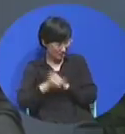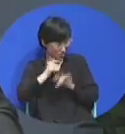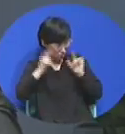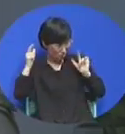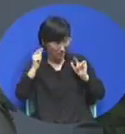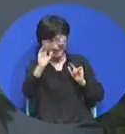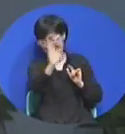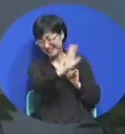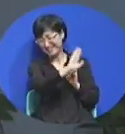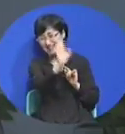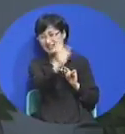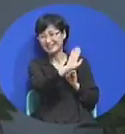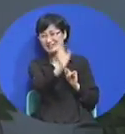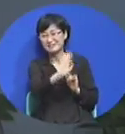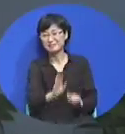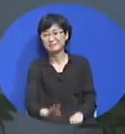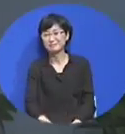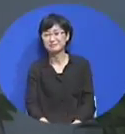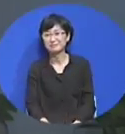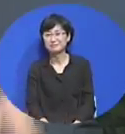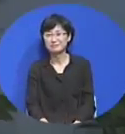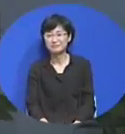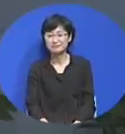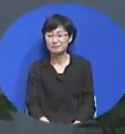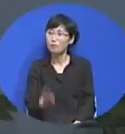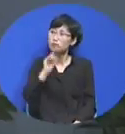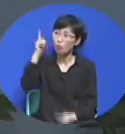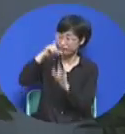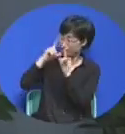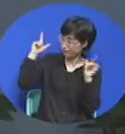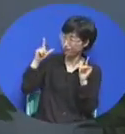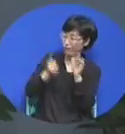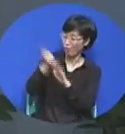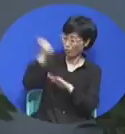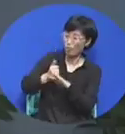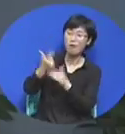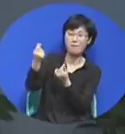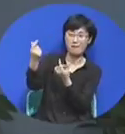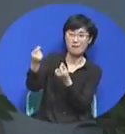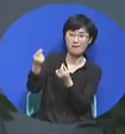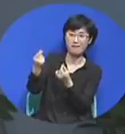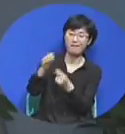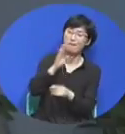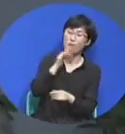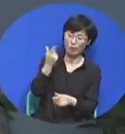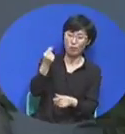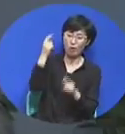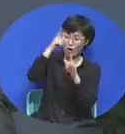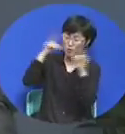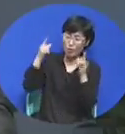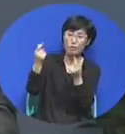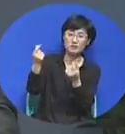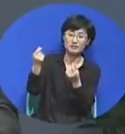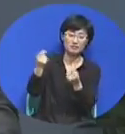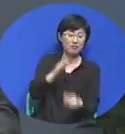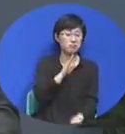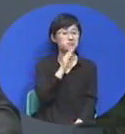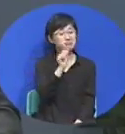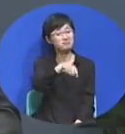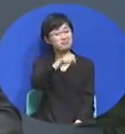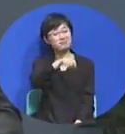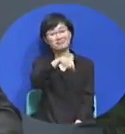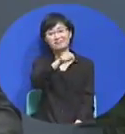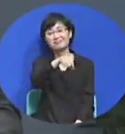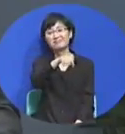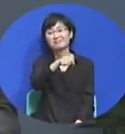instead, I asked him, "Well, did I really succeed?" 그만 성공하면 되지 이러더라고요. You're saying, well, at that point, that is already success. 그렇군요, 이랬지. I